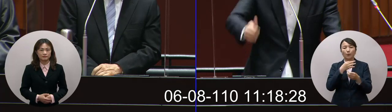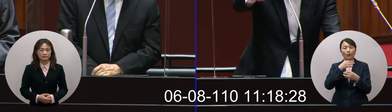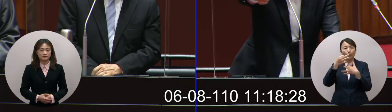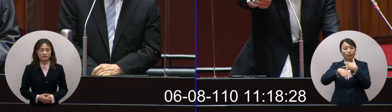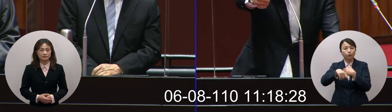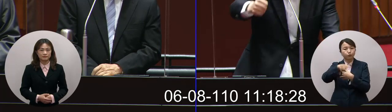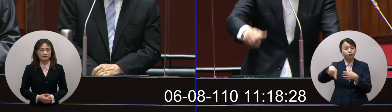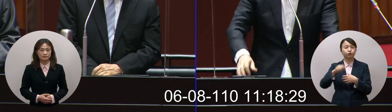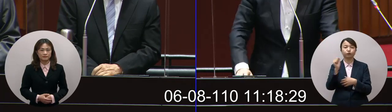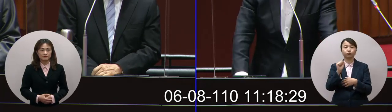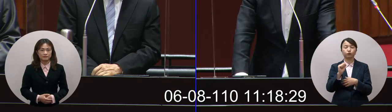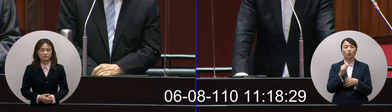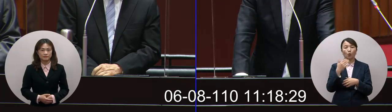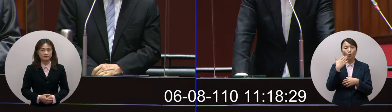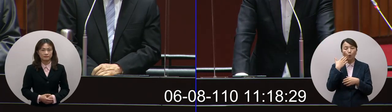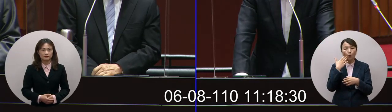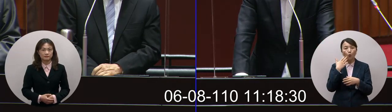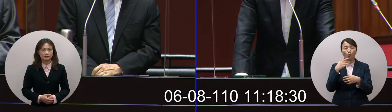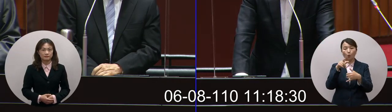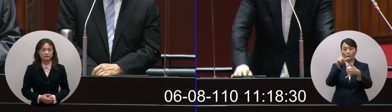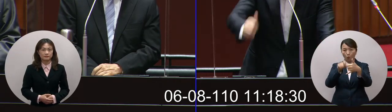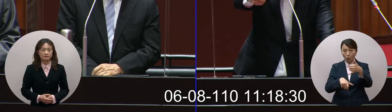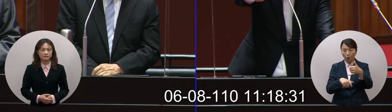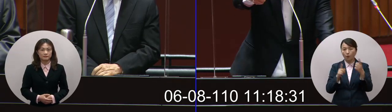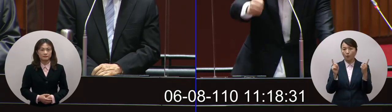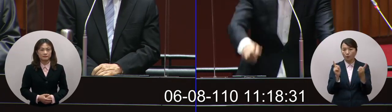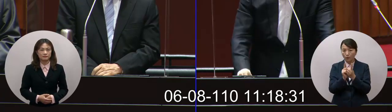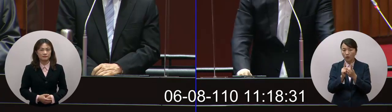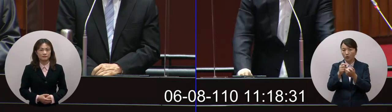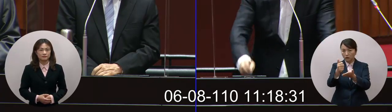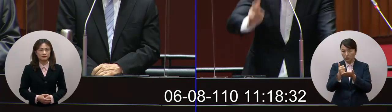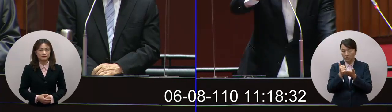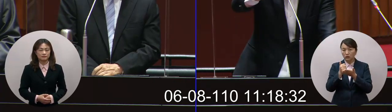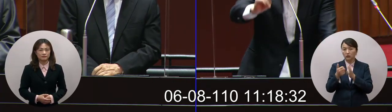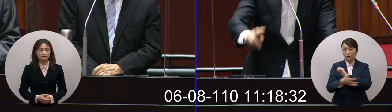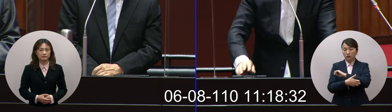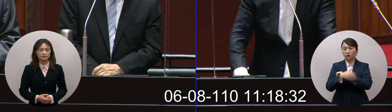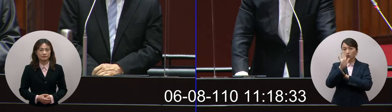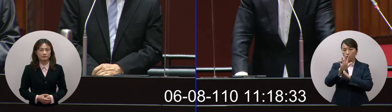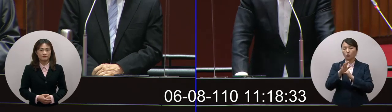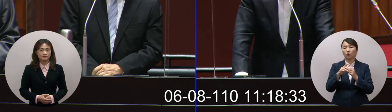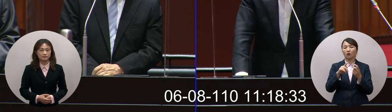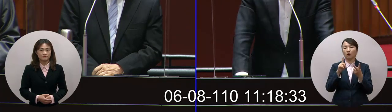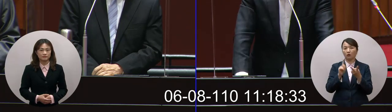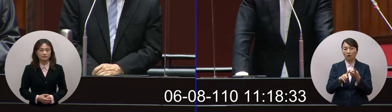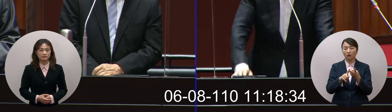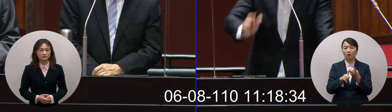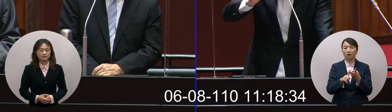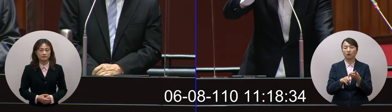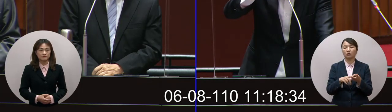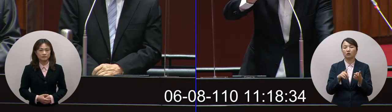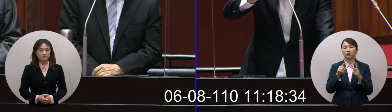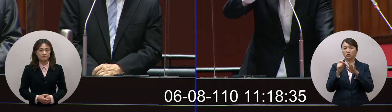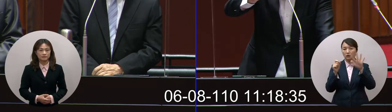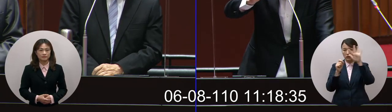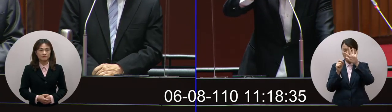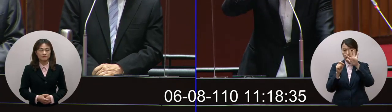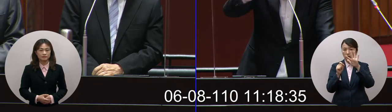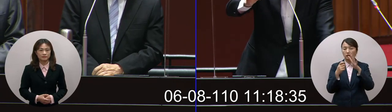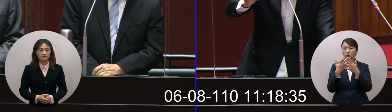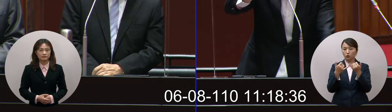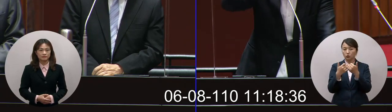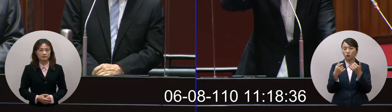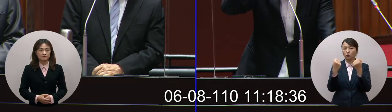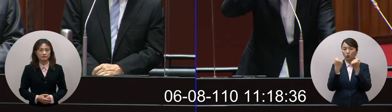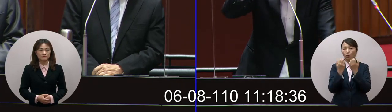漏，一个呢是受困产业的受雇者，另外一个呢就是呢